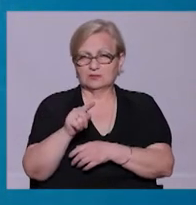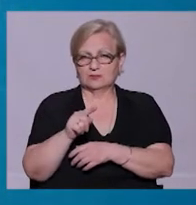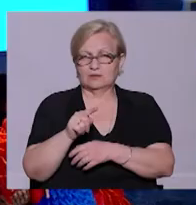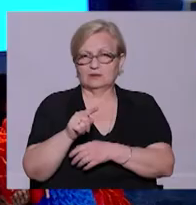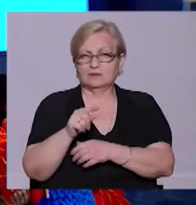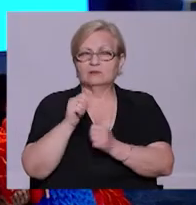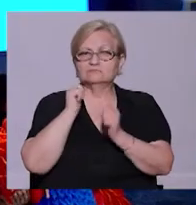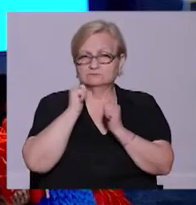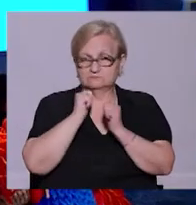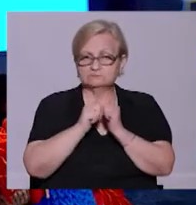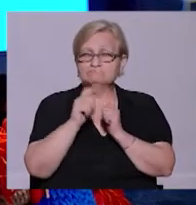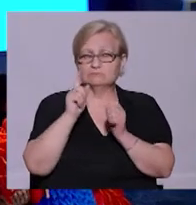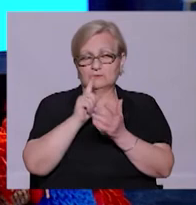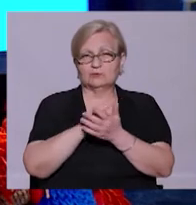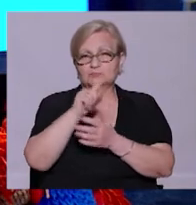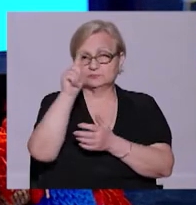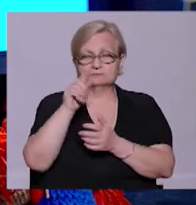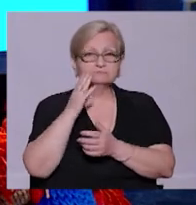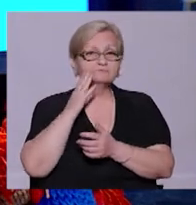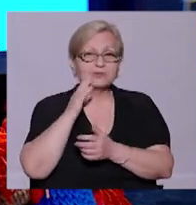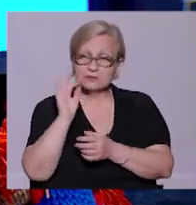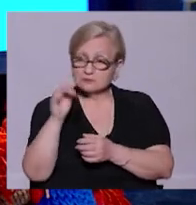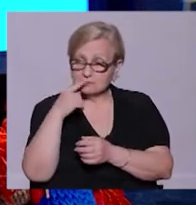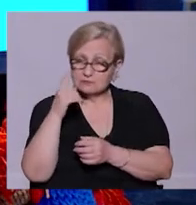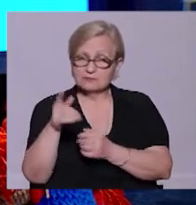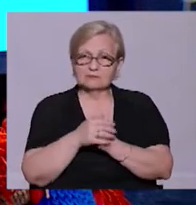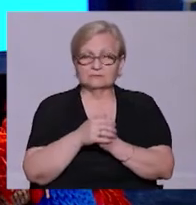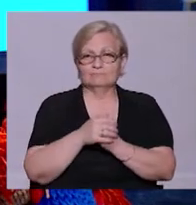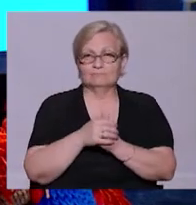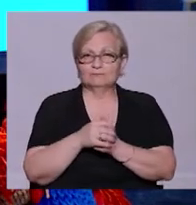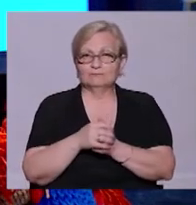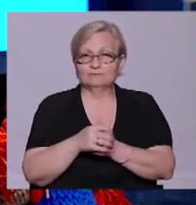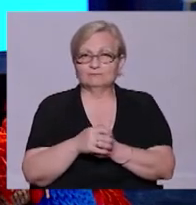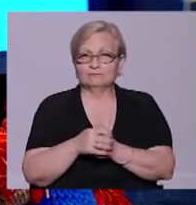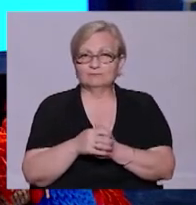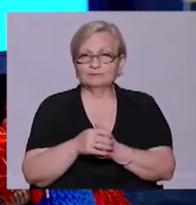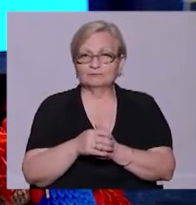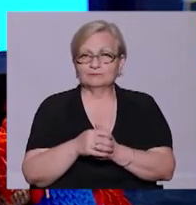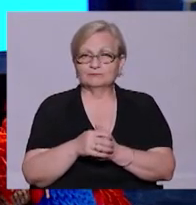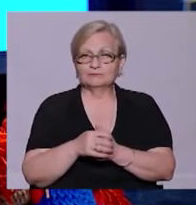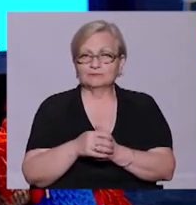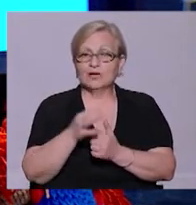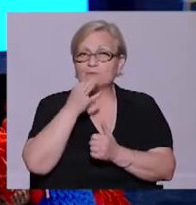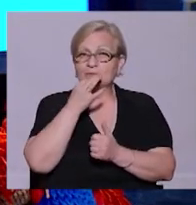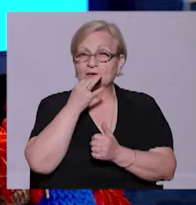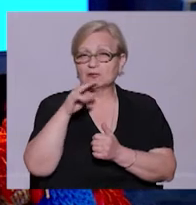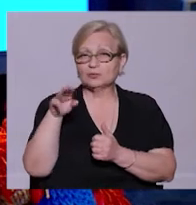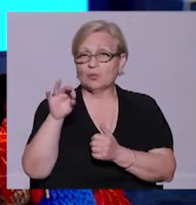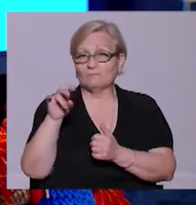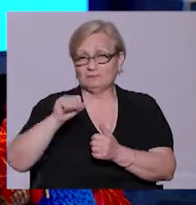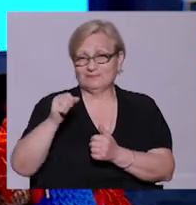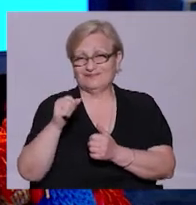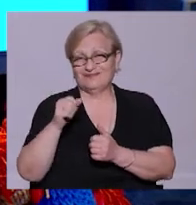ხარ, ყოჩა, კითხვის ნიშანი უნდა დაესვა პეპის. გეთანხმები. შემდეგ ტომინ გახსოვთ ურჩია,